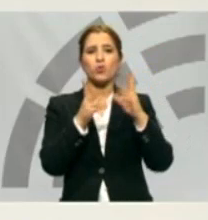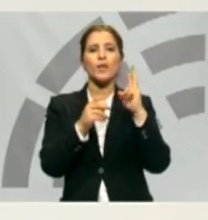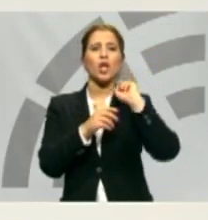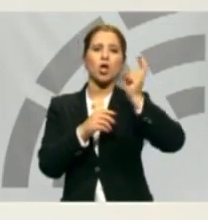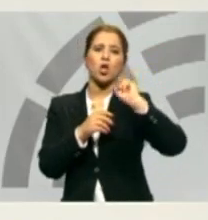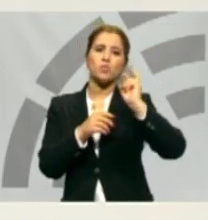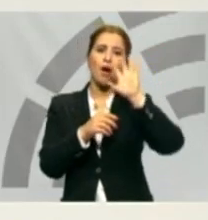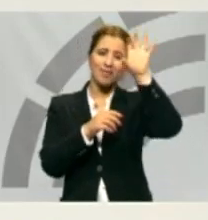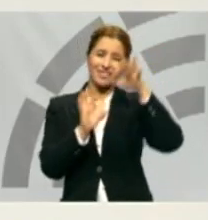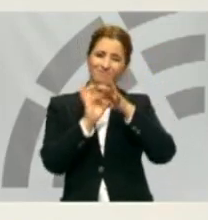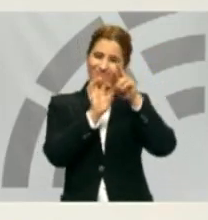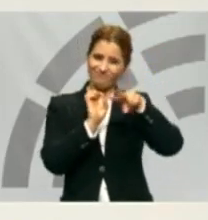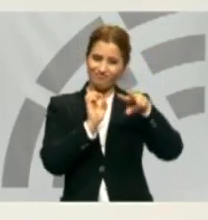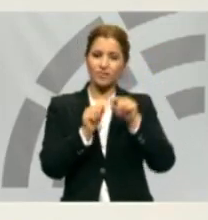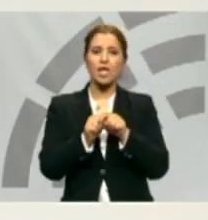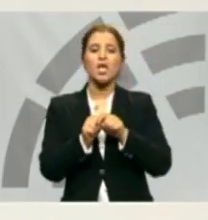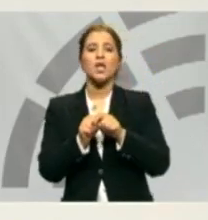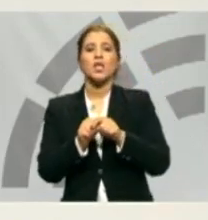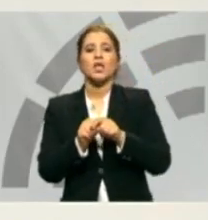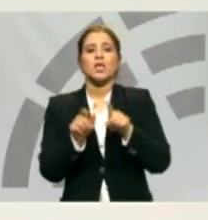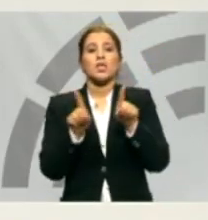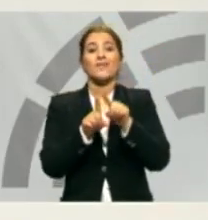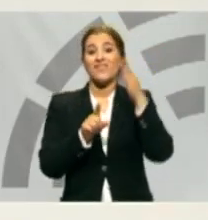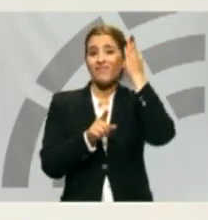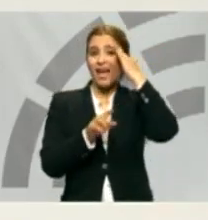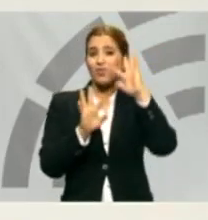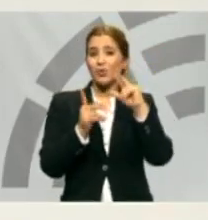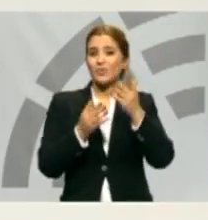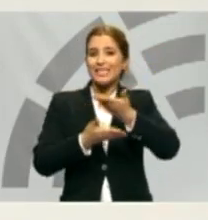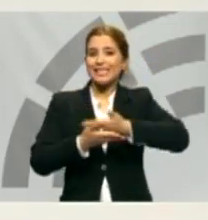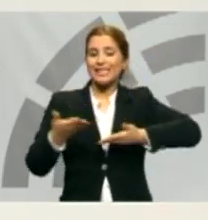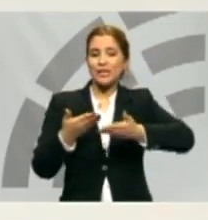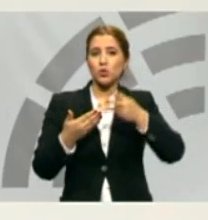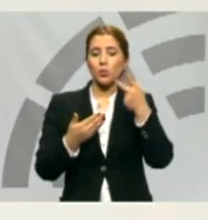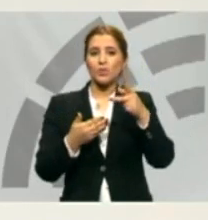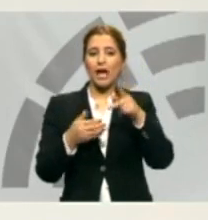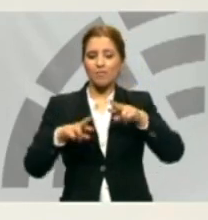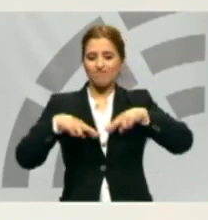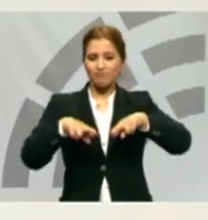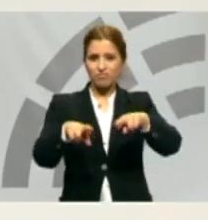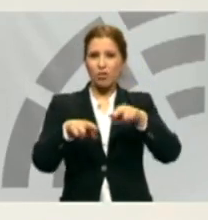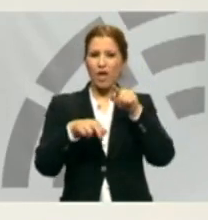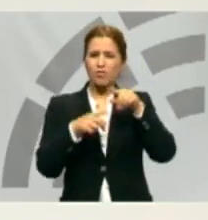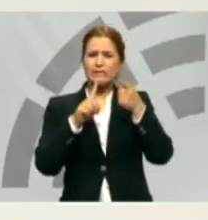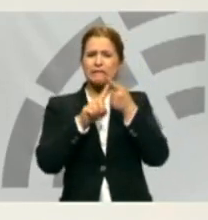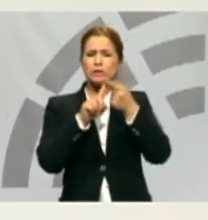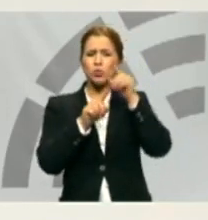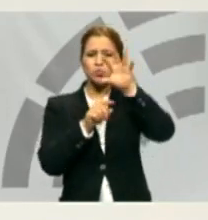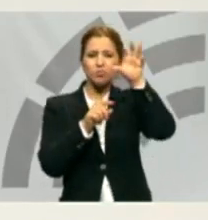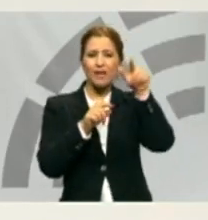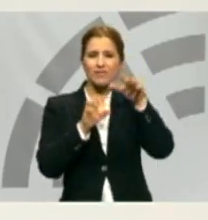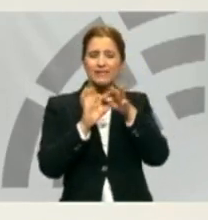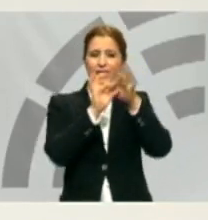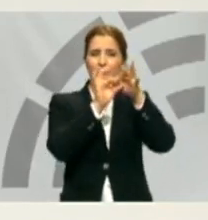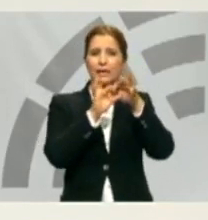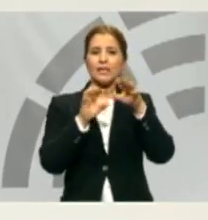والعلايات وحي البشير وحاشيد والمنجي سليم وعلى خاطر بلال الحمد يعرف شو معناها بني تحتيه كارثيه خاصه في حي التنيش